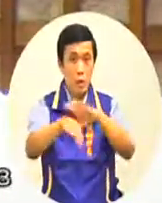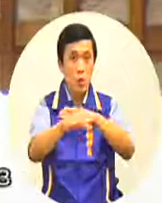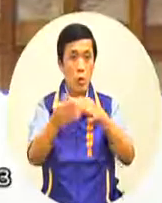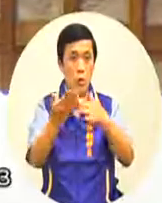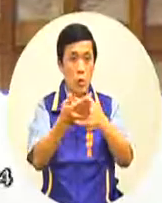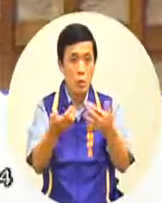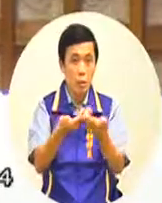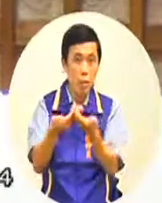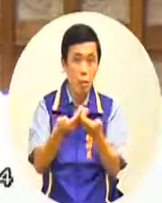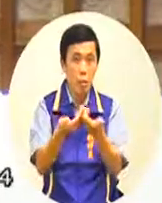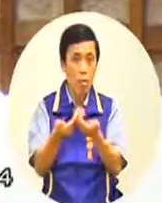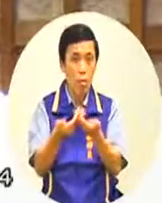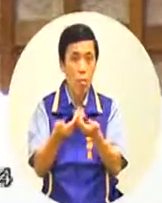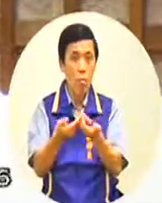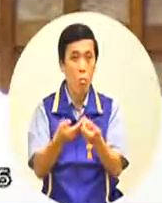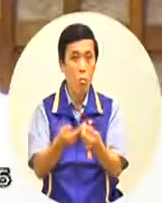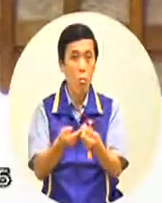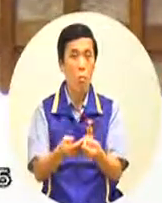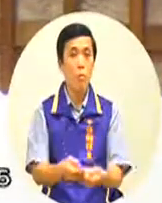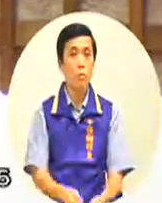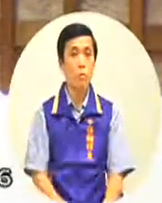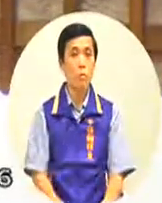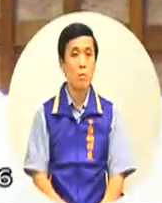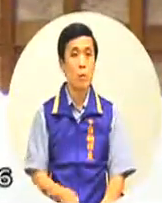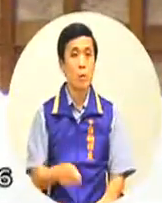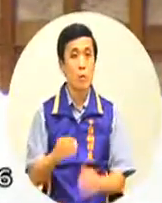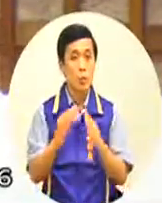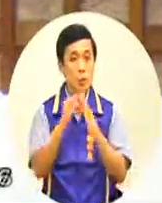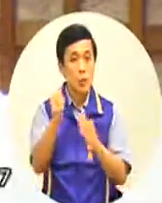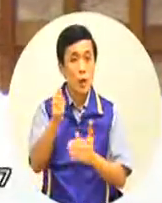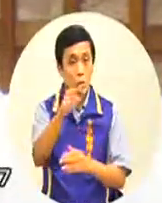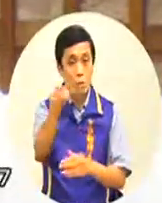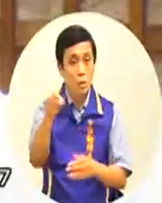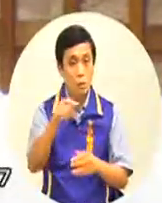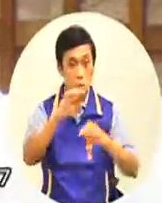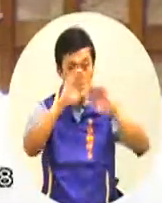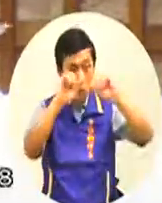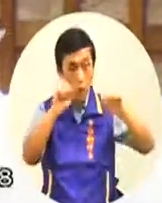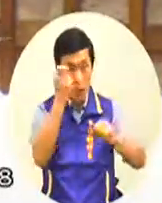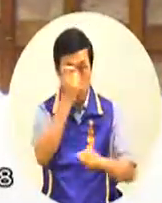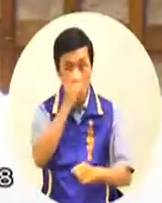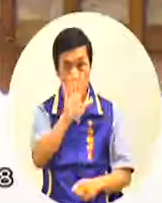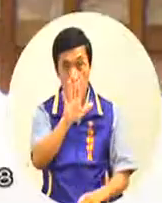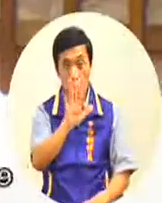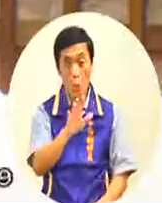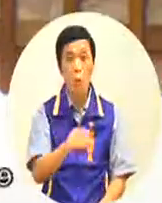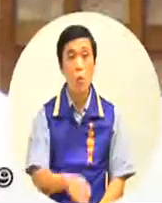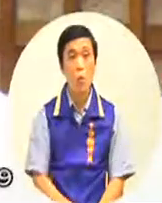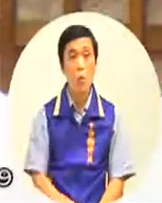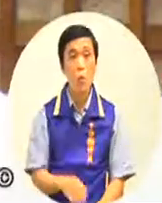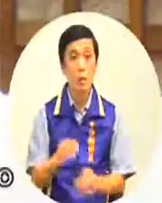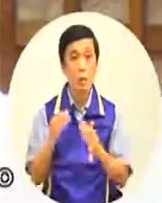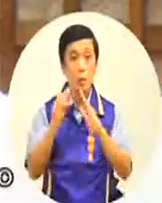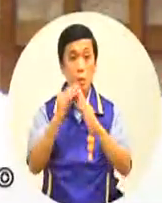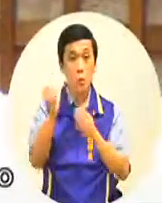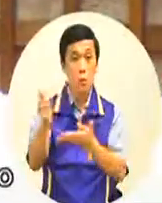堪。请教局长，您有咧检查无？来，麻烦主席。 哎，请局长答